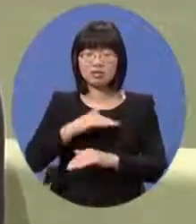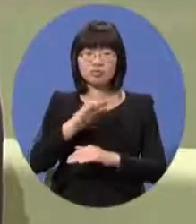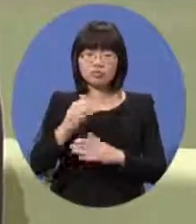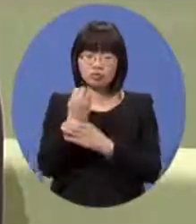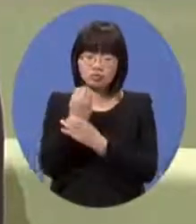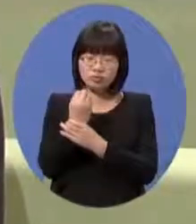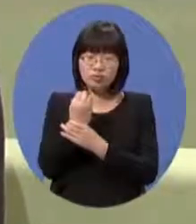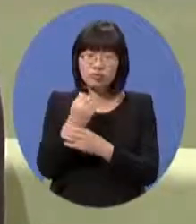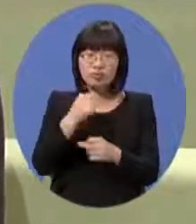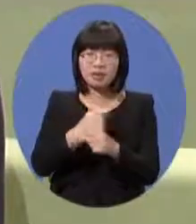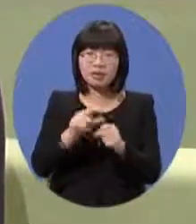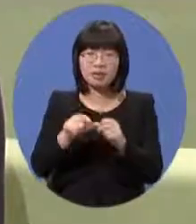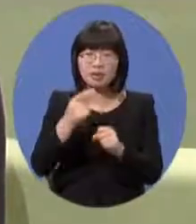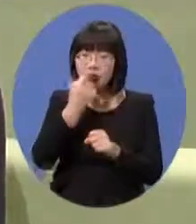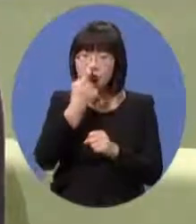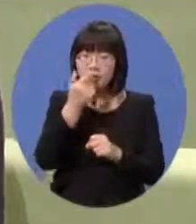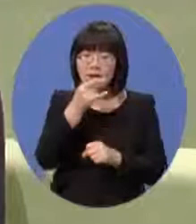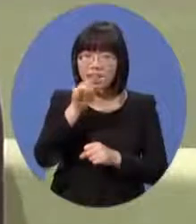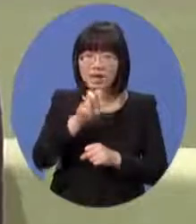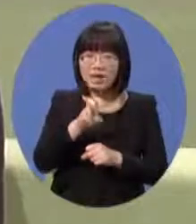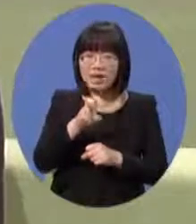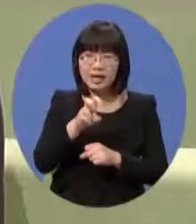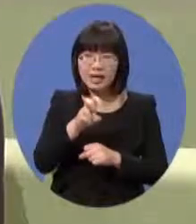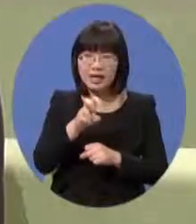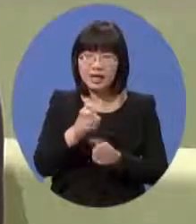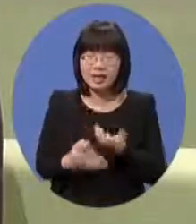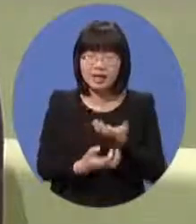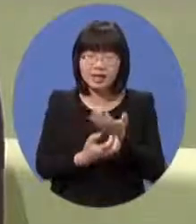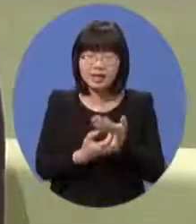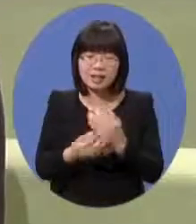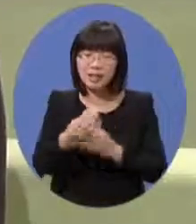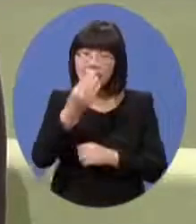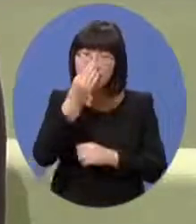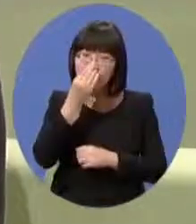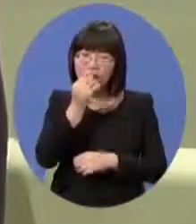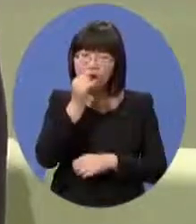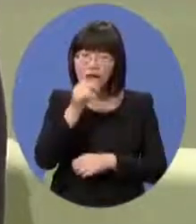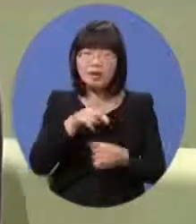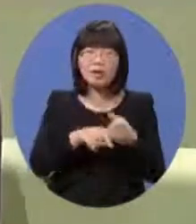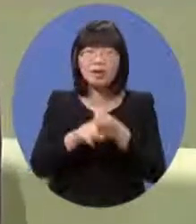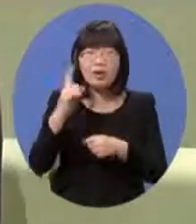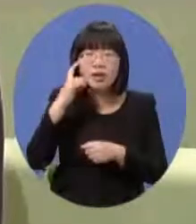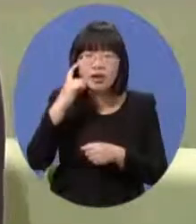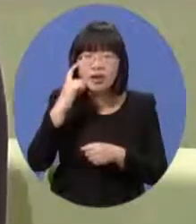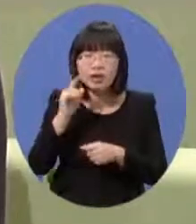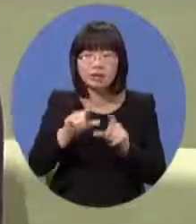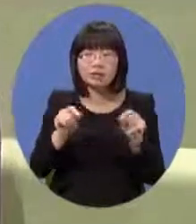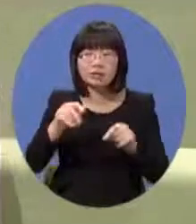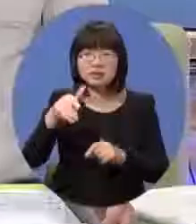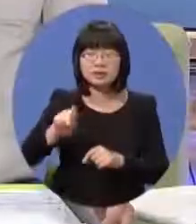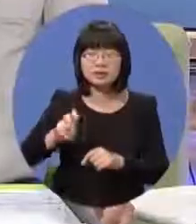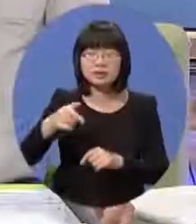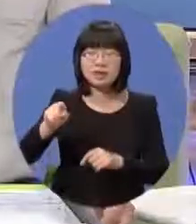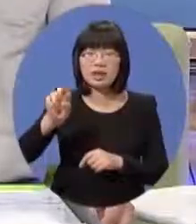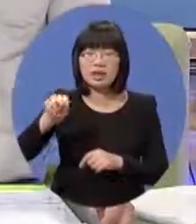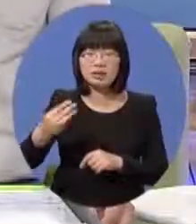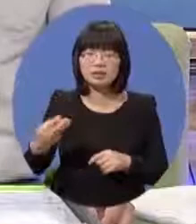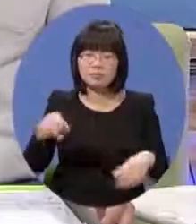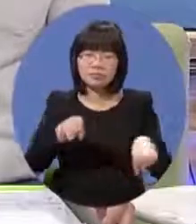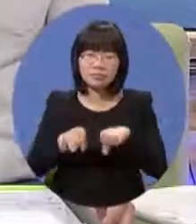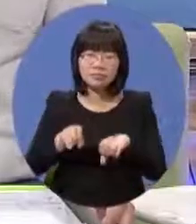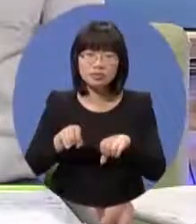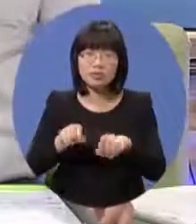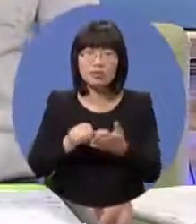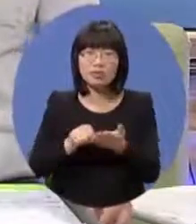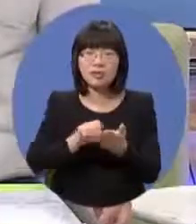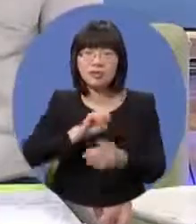주먹밥 만들 때도 코에 햄 살짝 데쳐서 네. 붙이라고 그랬잖아요. 그 이유가 식품 첨가물을 제거하기 위해서 네. 이제 그런